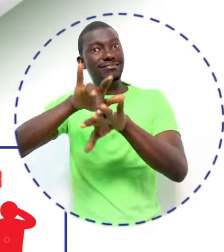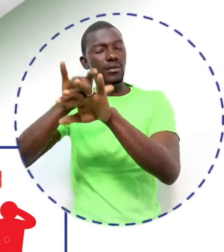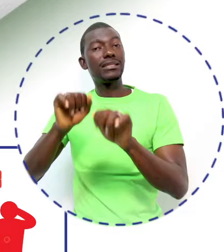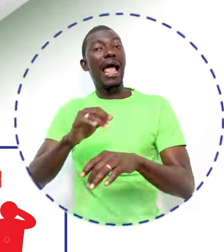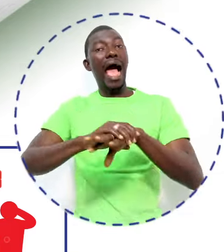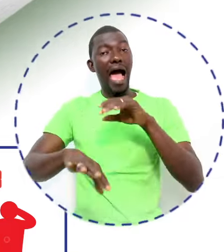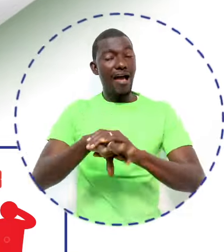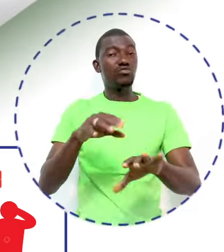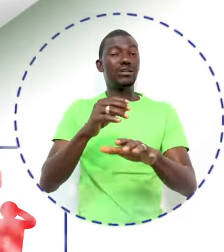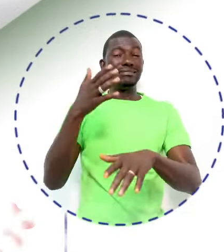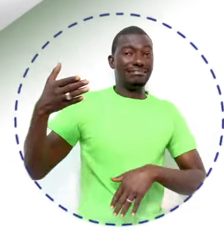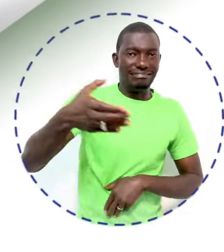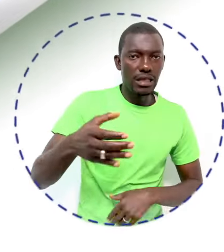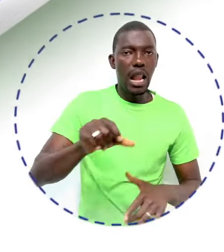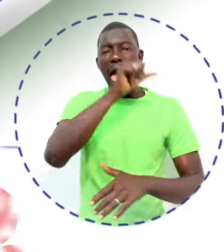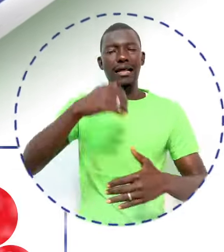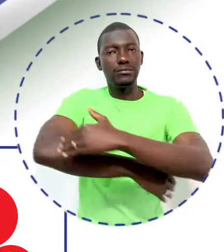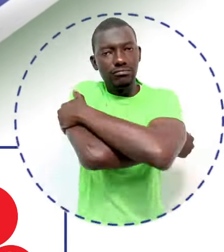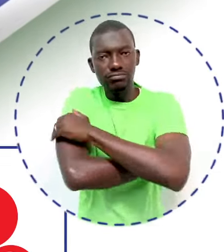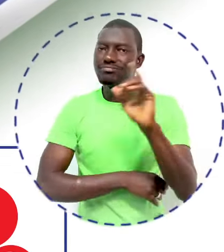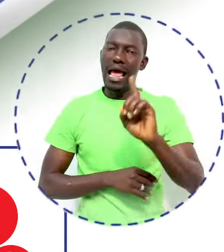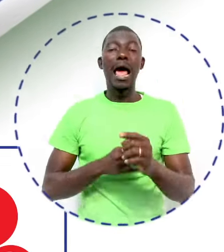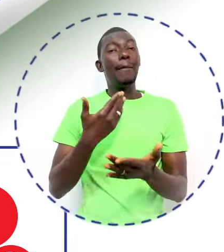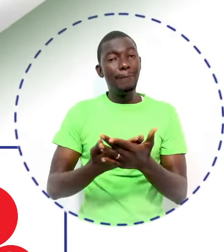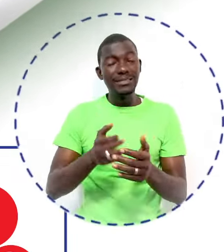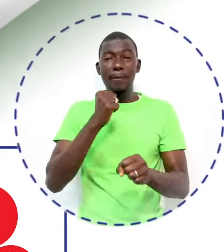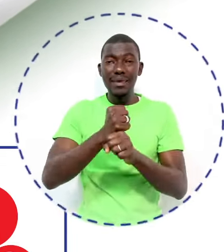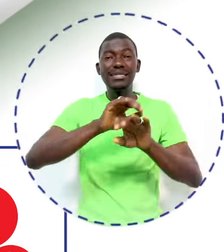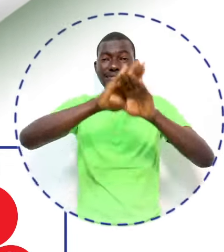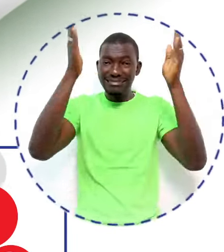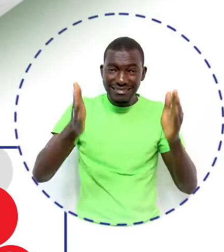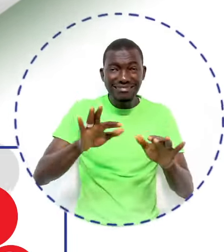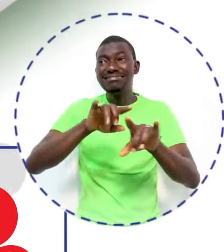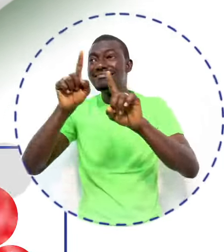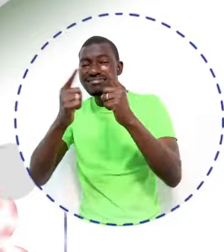wai ankara wakita. Magadunga kitikinne nga ado sapie.